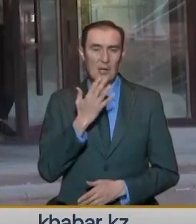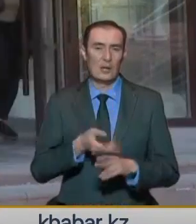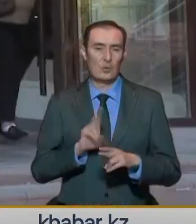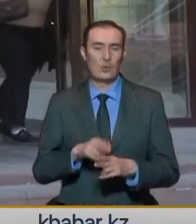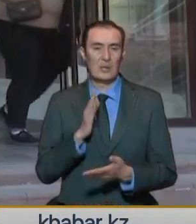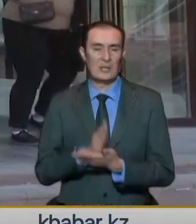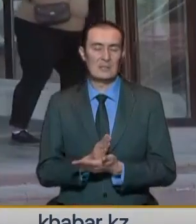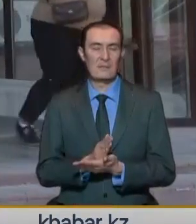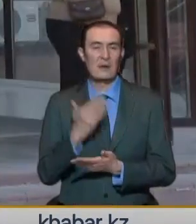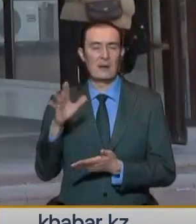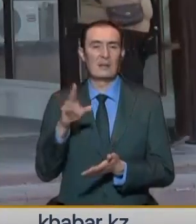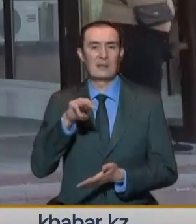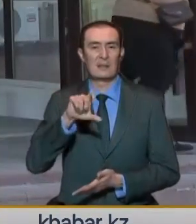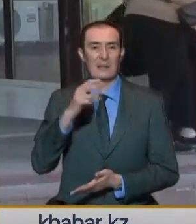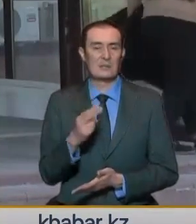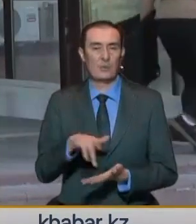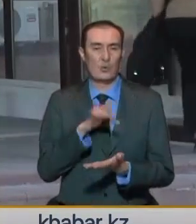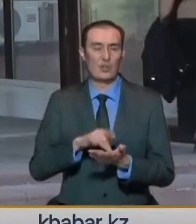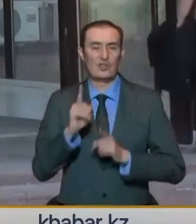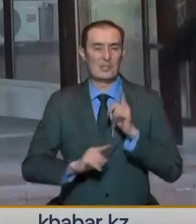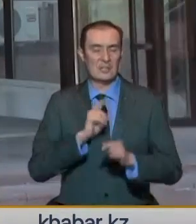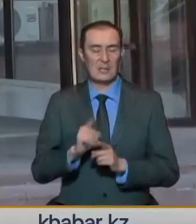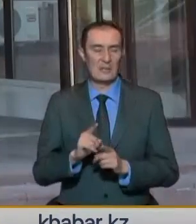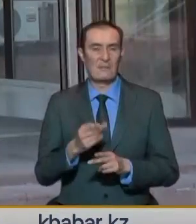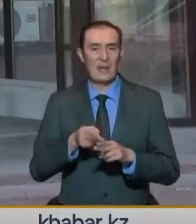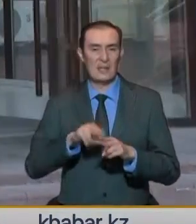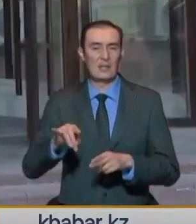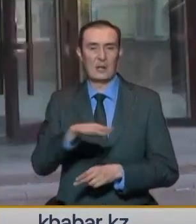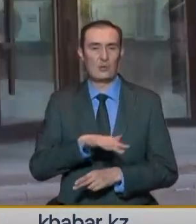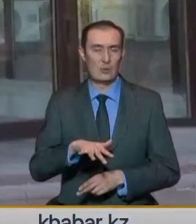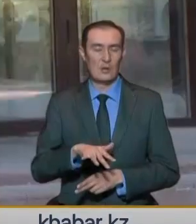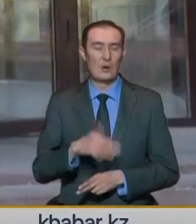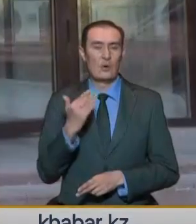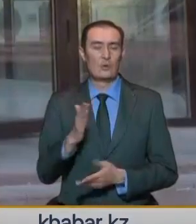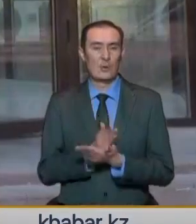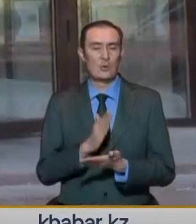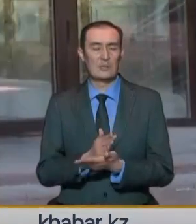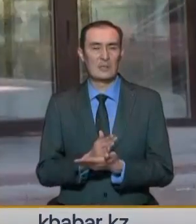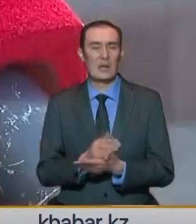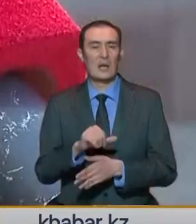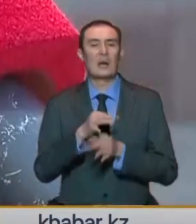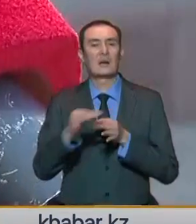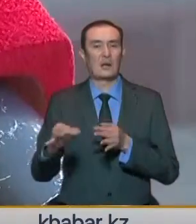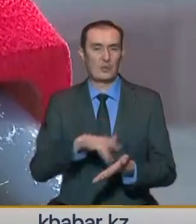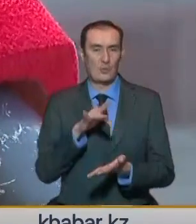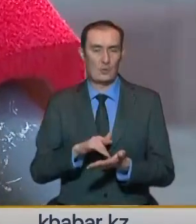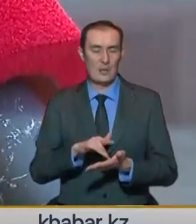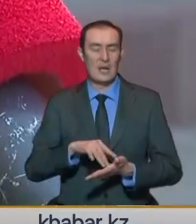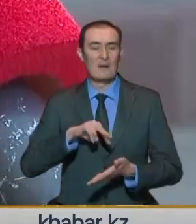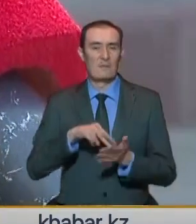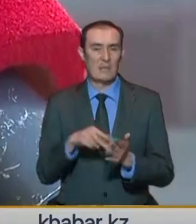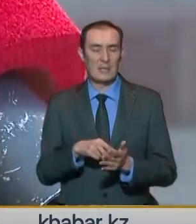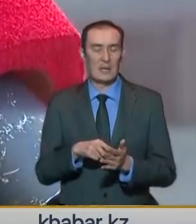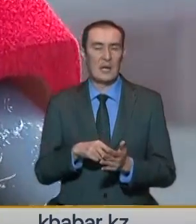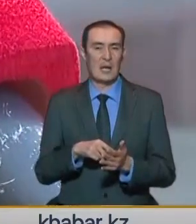с теплоэнергоцентрали ТЭЦ города Жезказган в данный район, так как этот район у нас расположен на окраине города. По плану